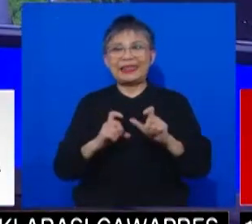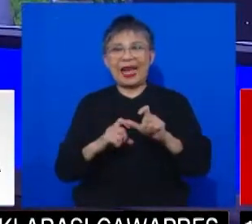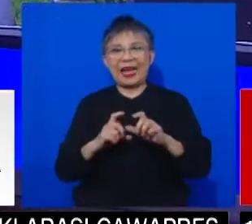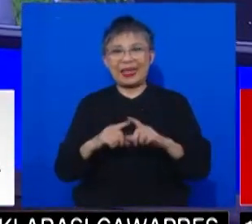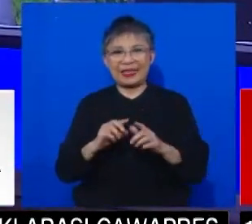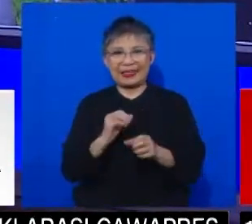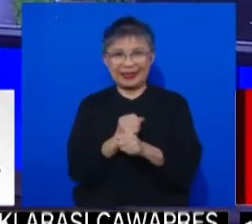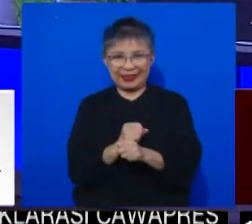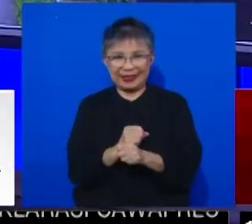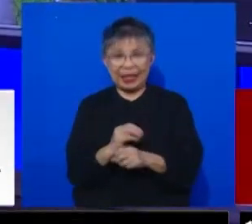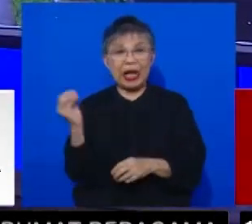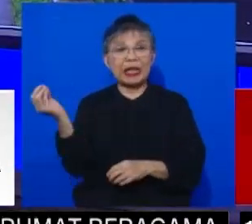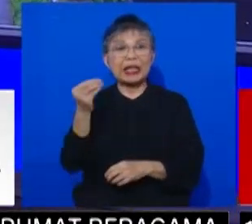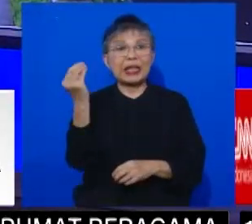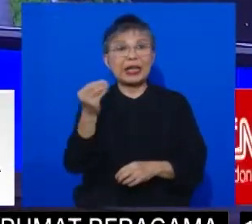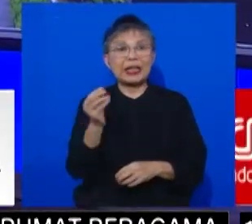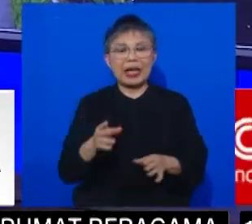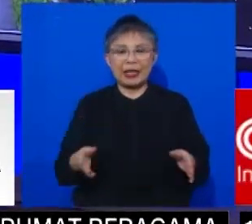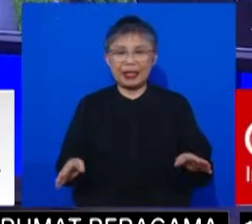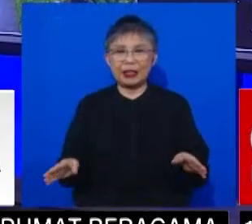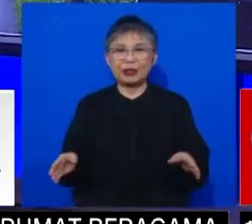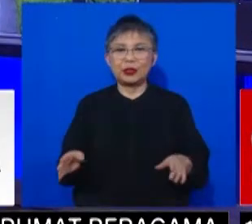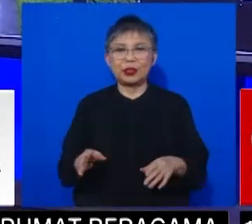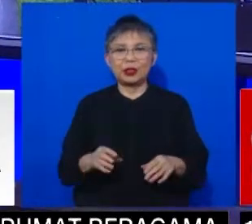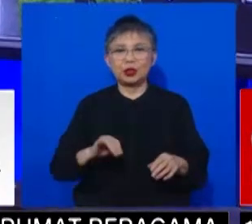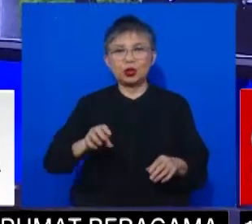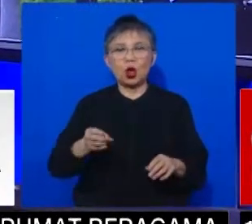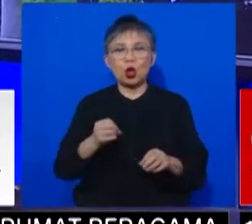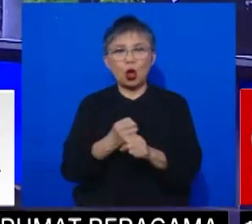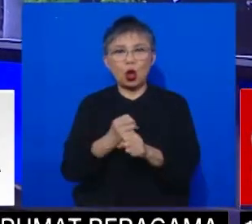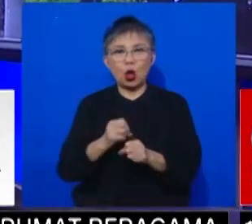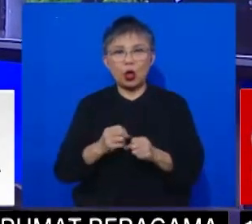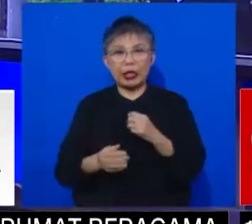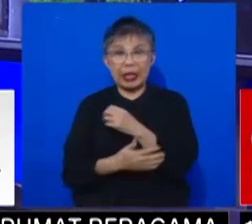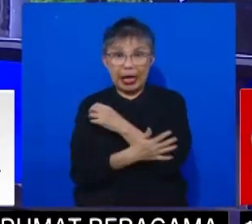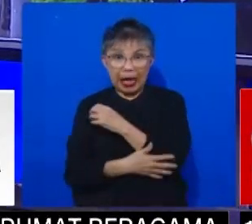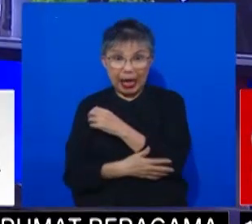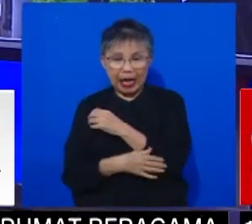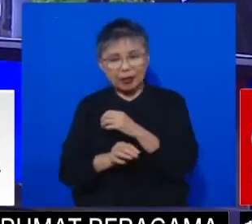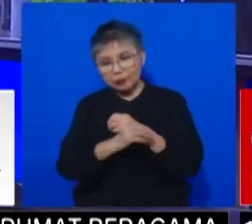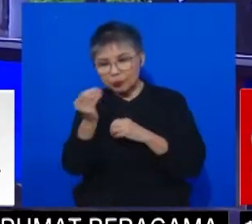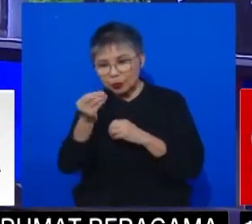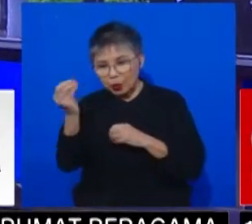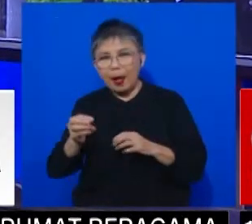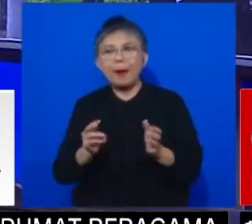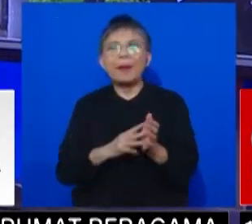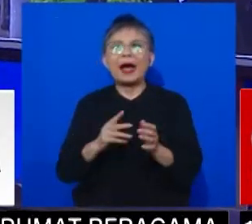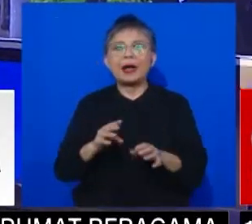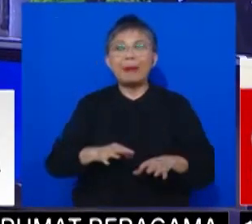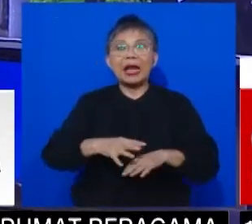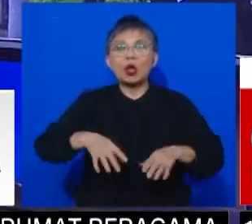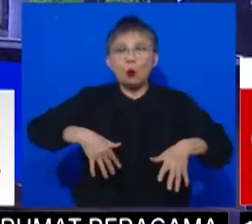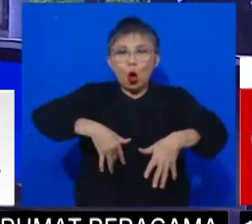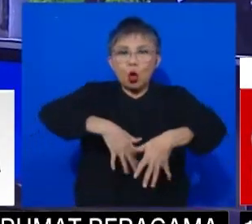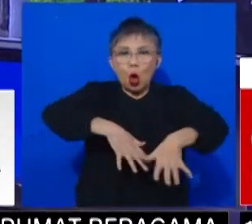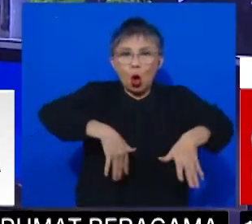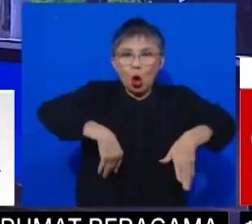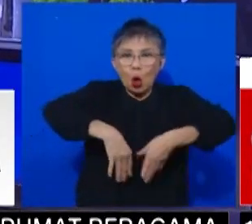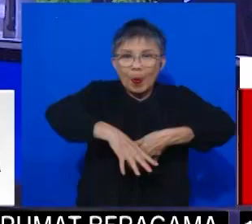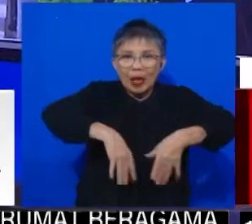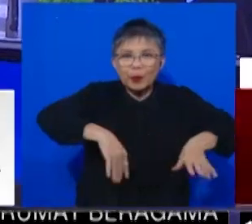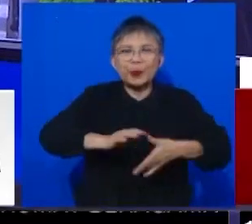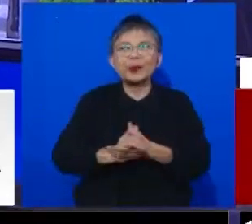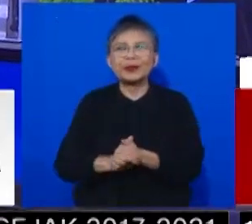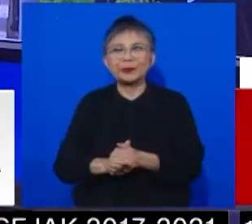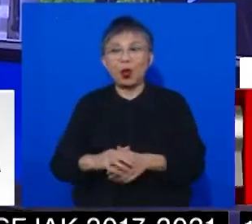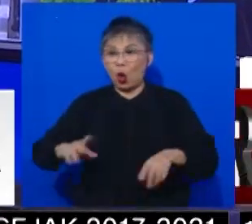Gudono berkeliling mulai dari kawasan Jogonegaran, Sosrowijayan hingga Malioboro. Kehadiran Presiden membuat masyarakat yang